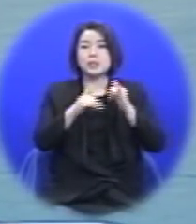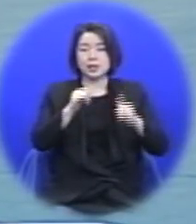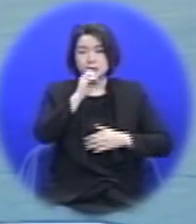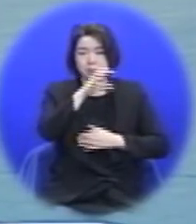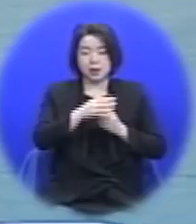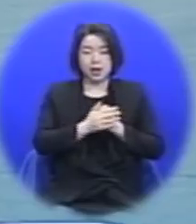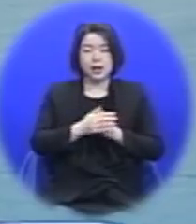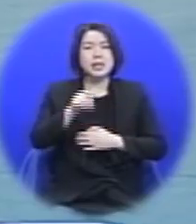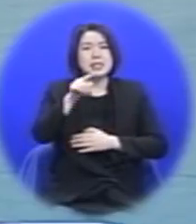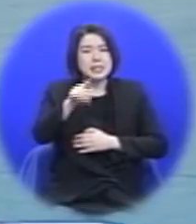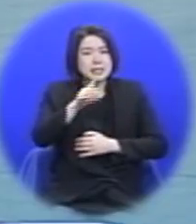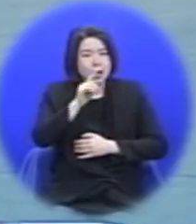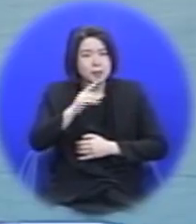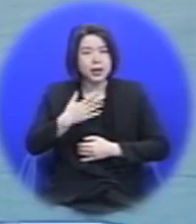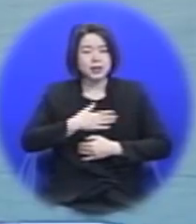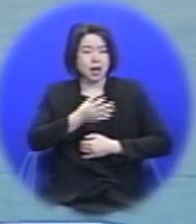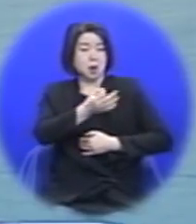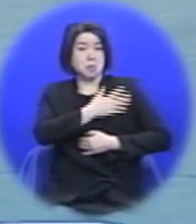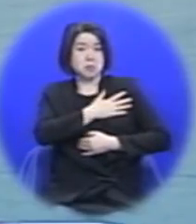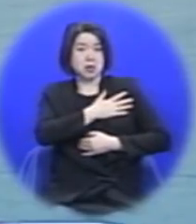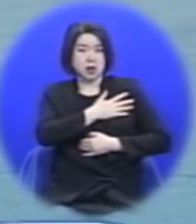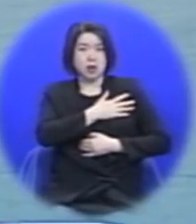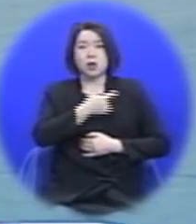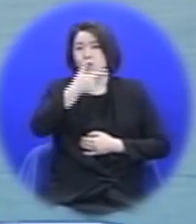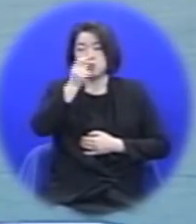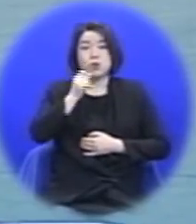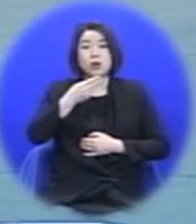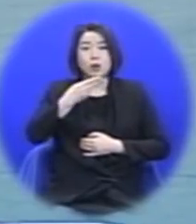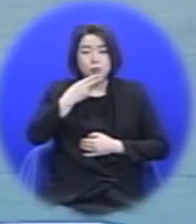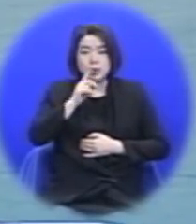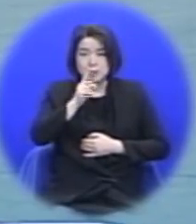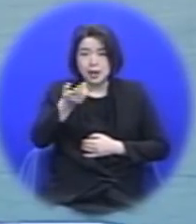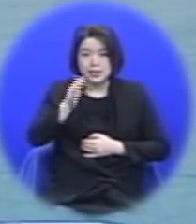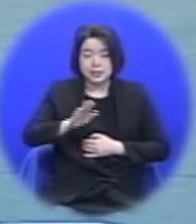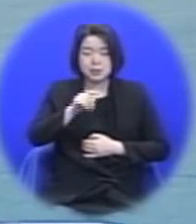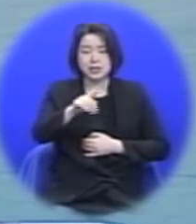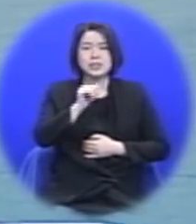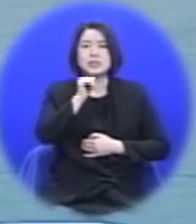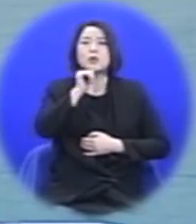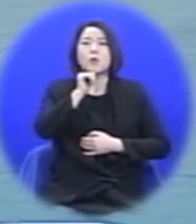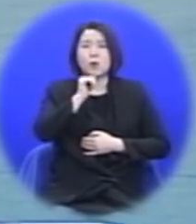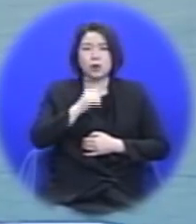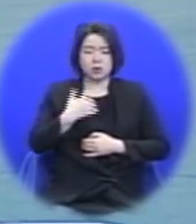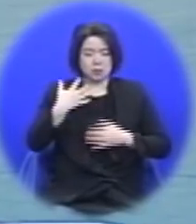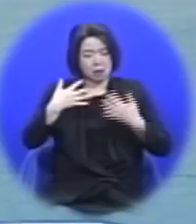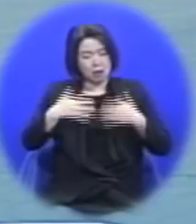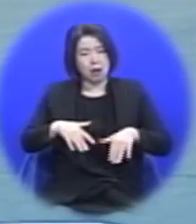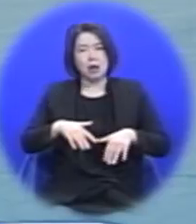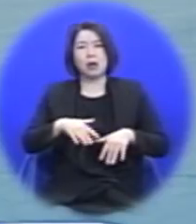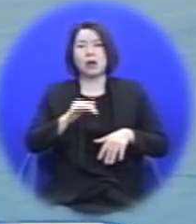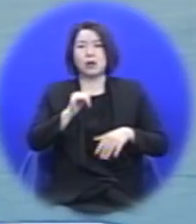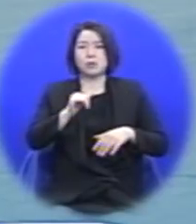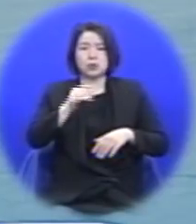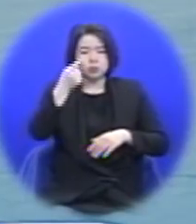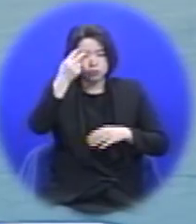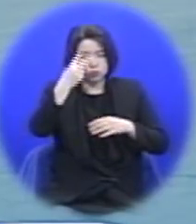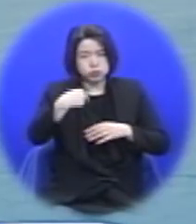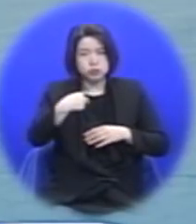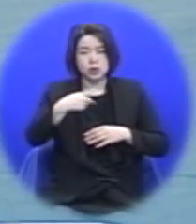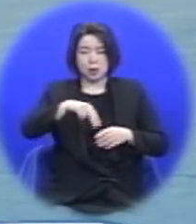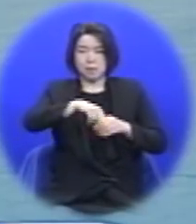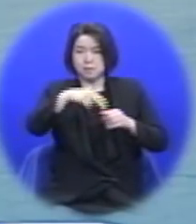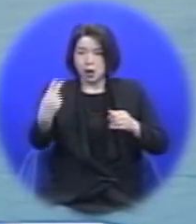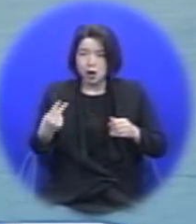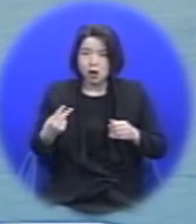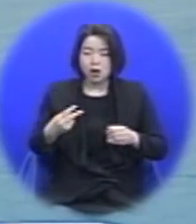부자라 부유하여 부족한 것이 없다 하나 내 공고한 것과 가련한 것과 가난한 것과 눈먼 것과